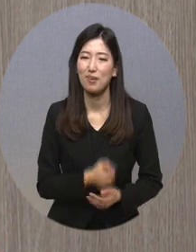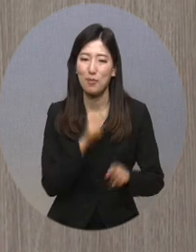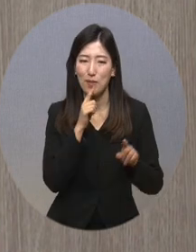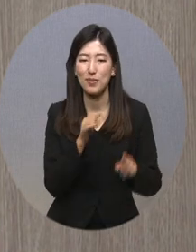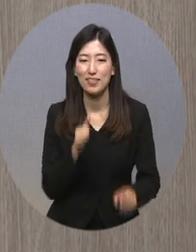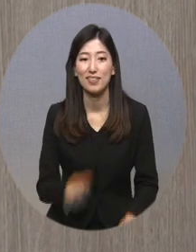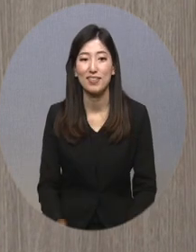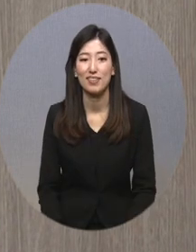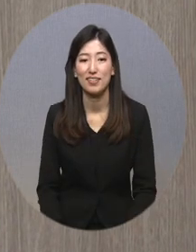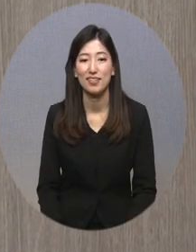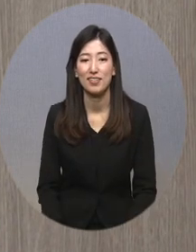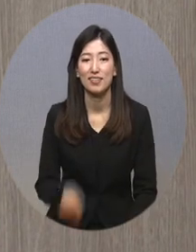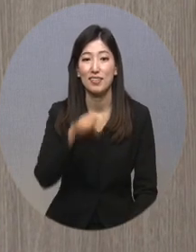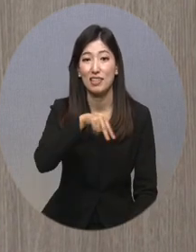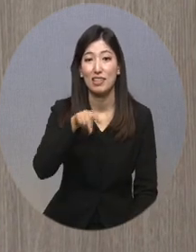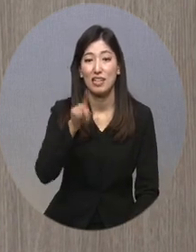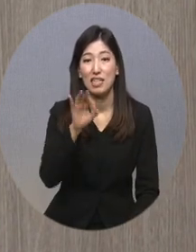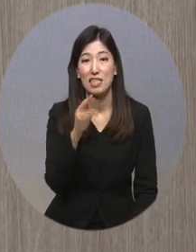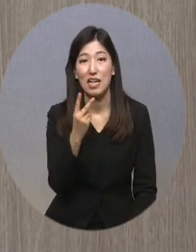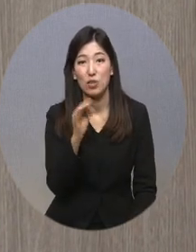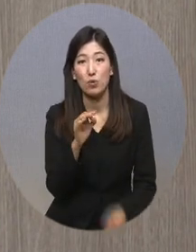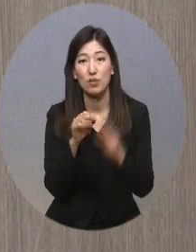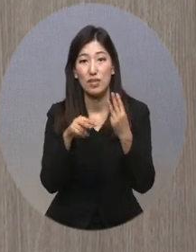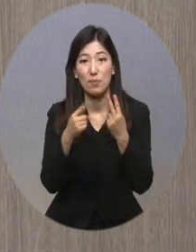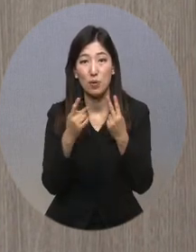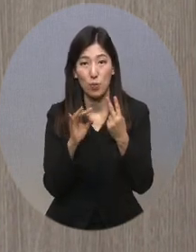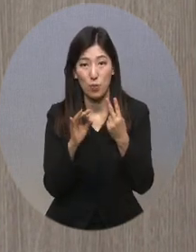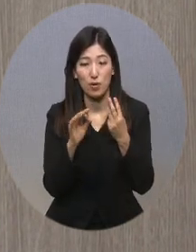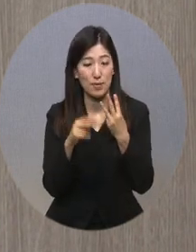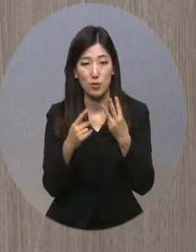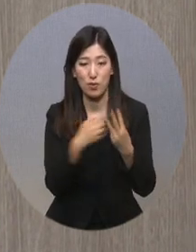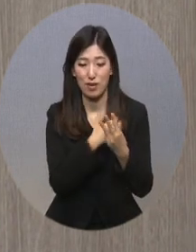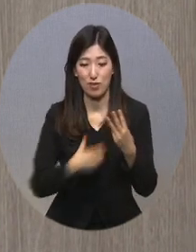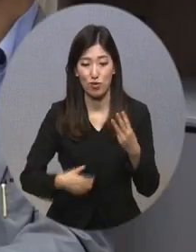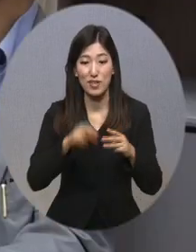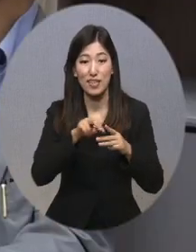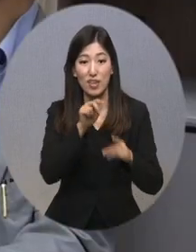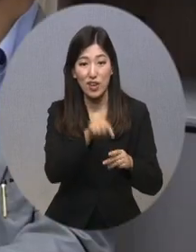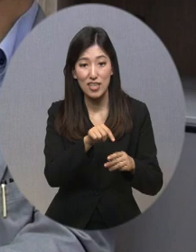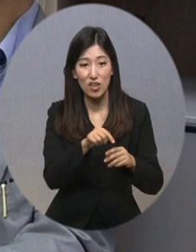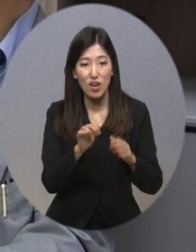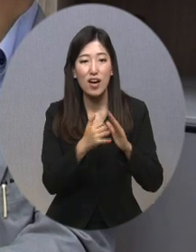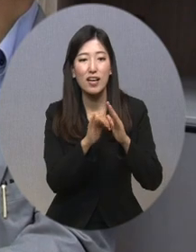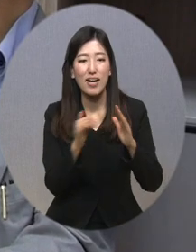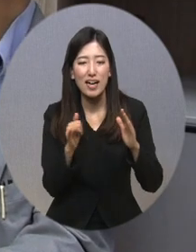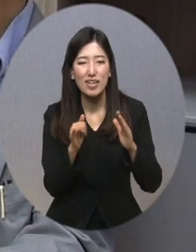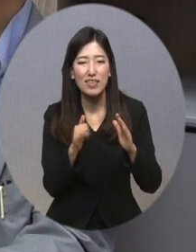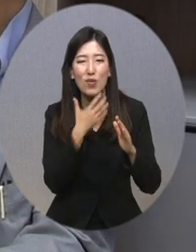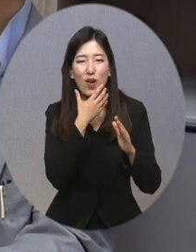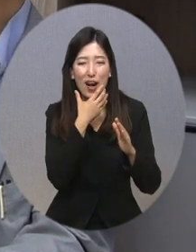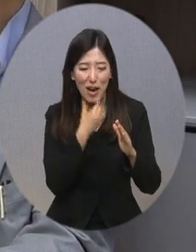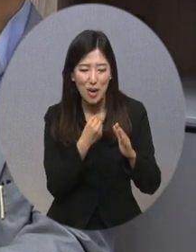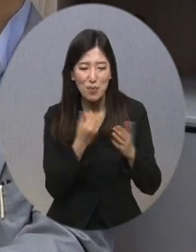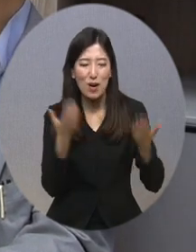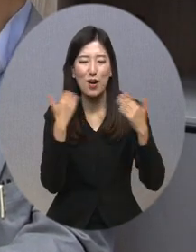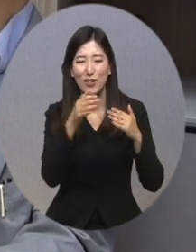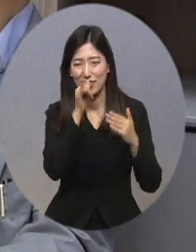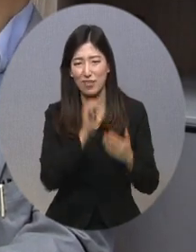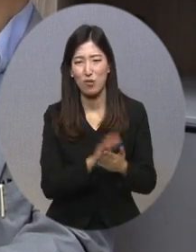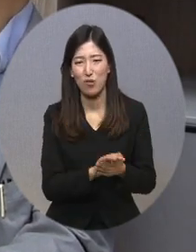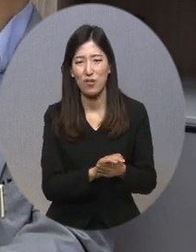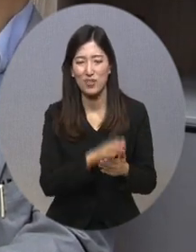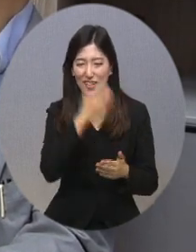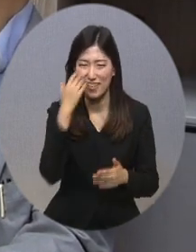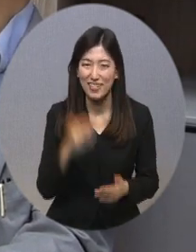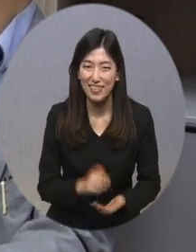3동 주민자치센터에서 이번에 그 가족 행복학교가 열려요. 아, 그렇군요. 예, 좀 다행히 주관해서. 예, 예, 예. 아.